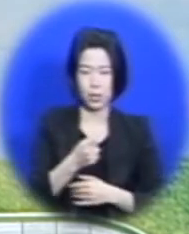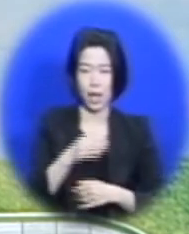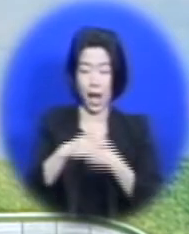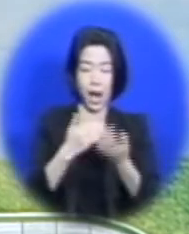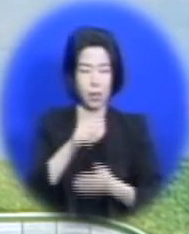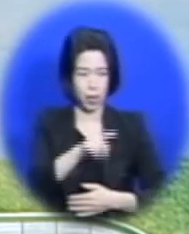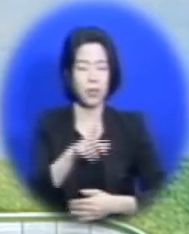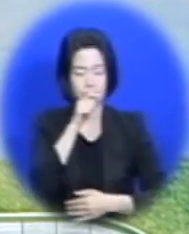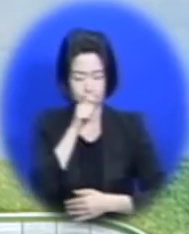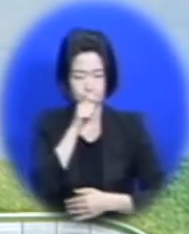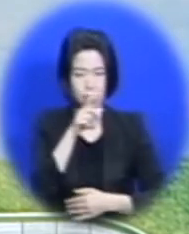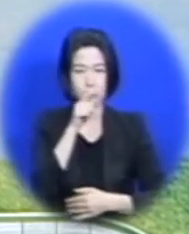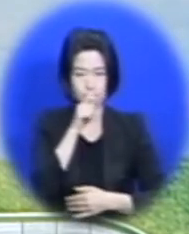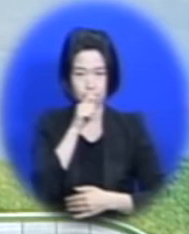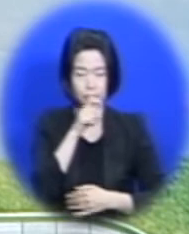입 다물어!